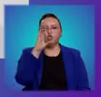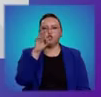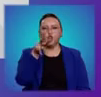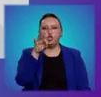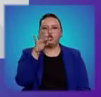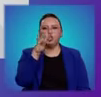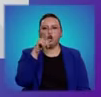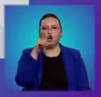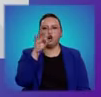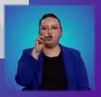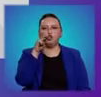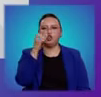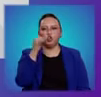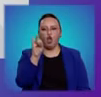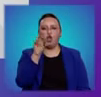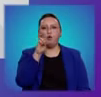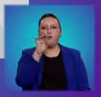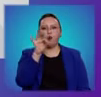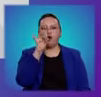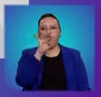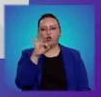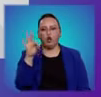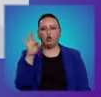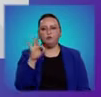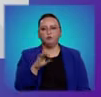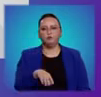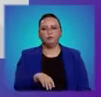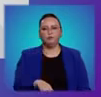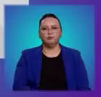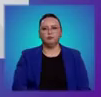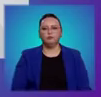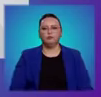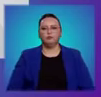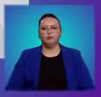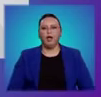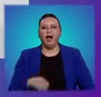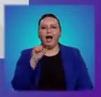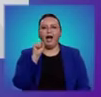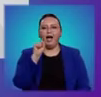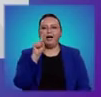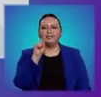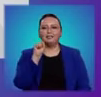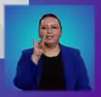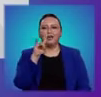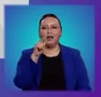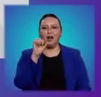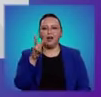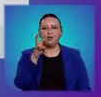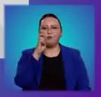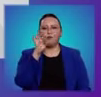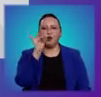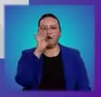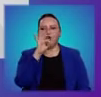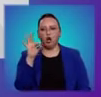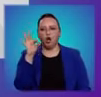бороог солонгатай гэж бичдэг байна нэ. Монгол бичгээр анзарга гэдэг үгийг ажирга гэж бичдэг